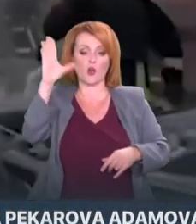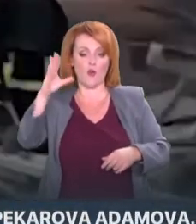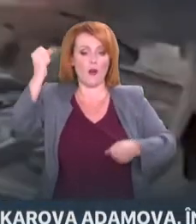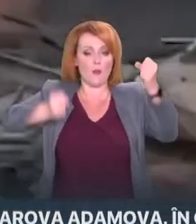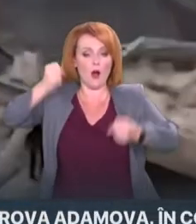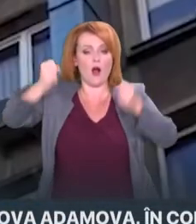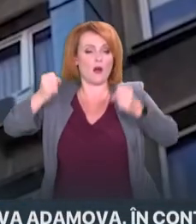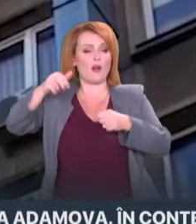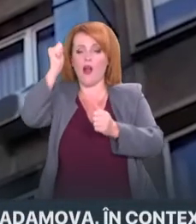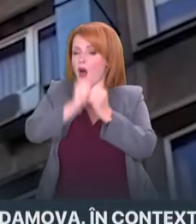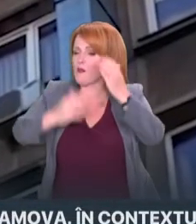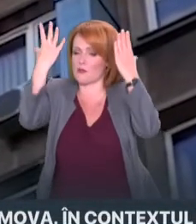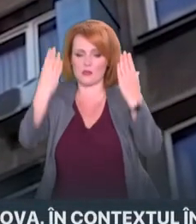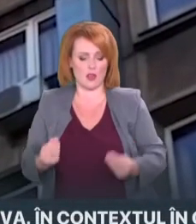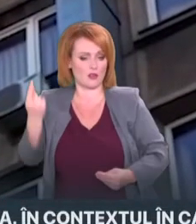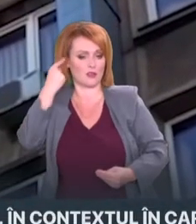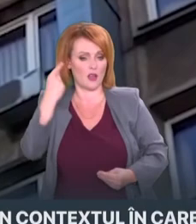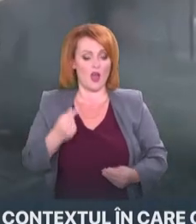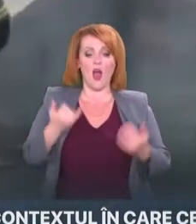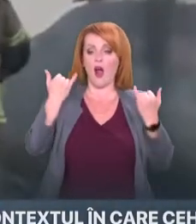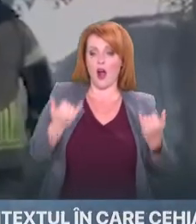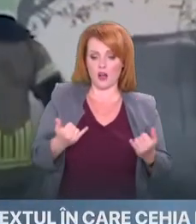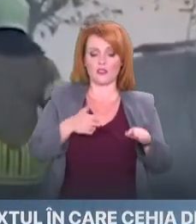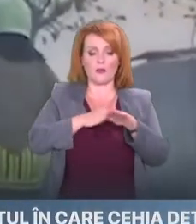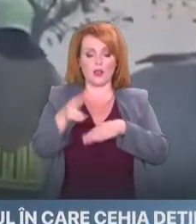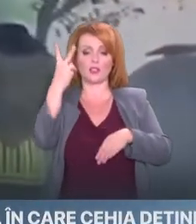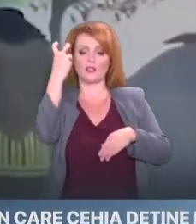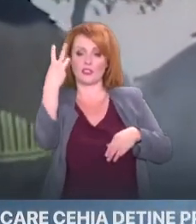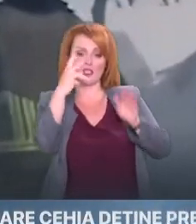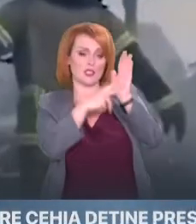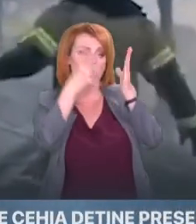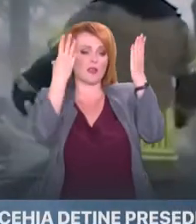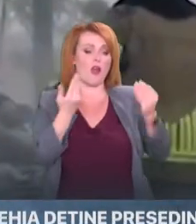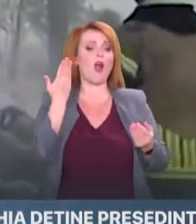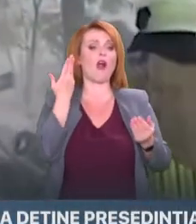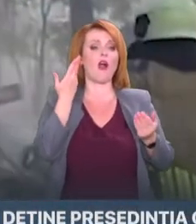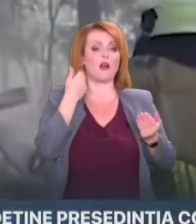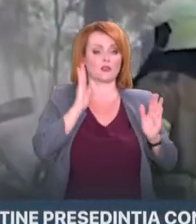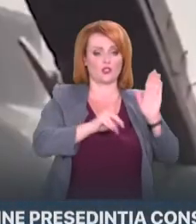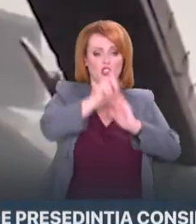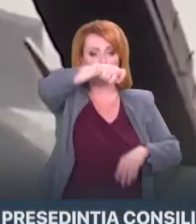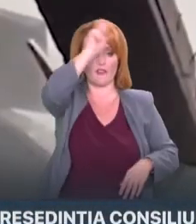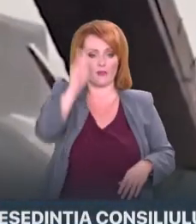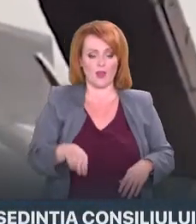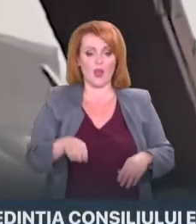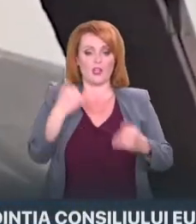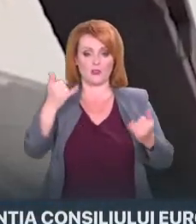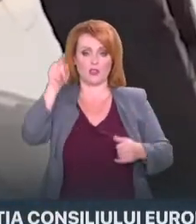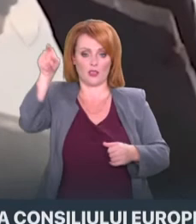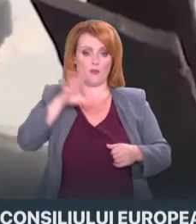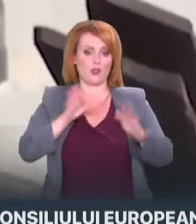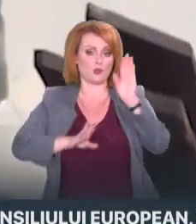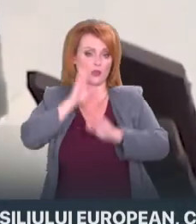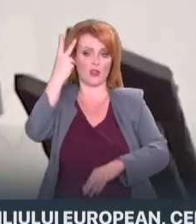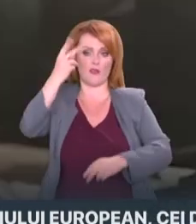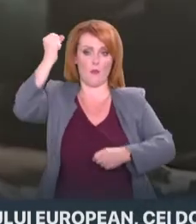deja la ordinea zilei. Și astăzi, când se fac 237 de zile de la începerea războiului, au avut loc două explozii dis de